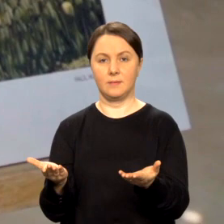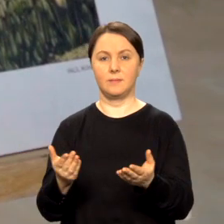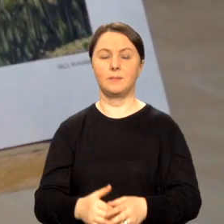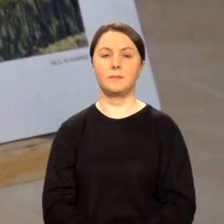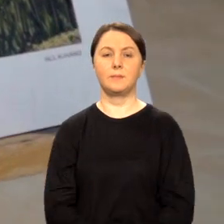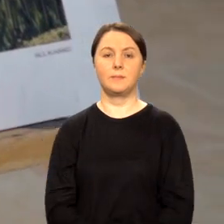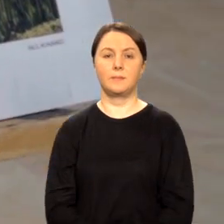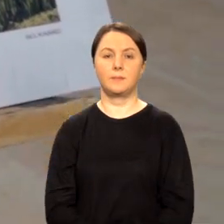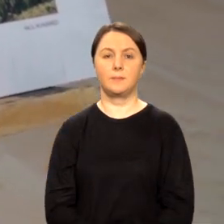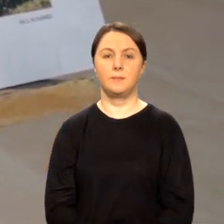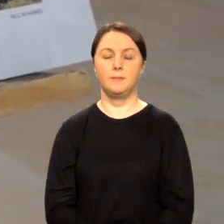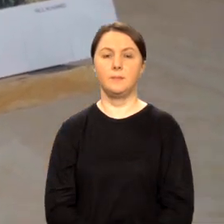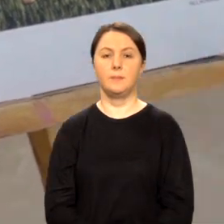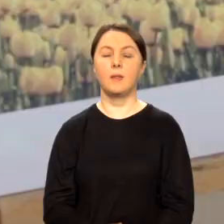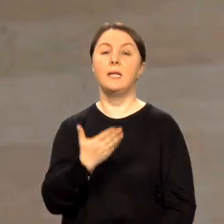amade olacak.